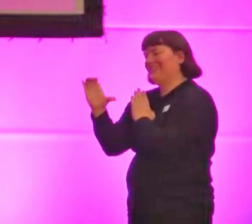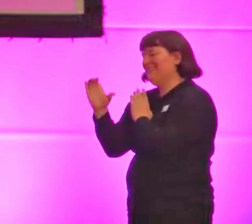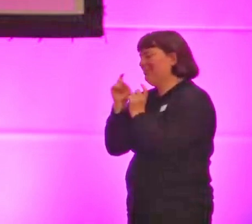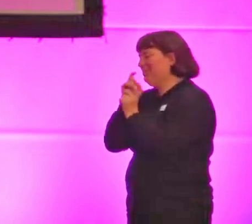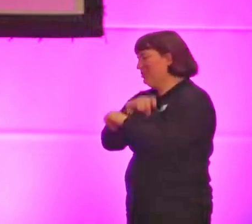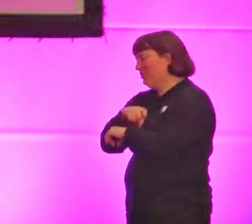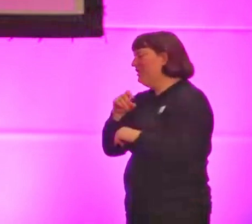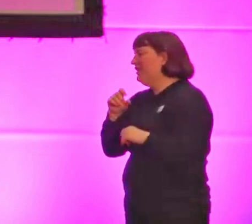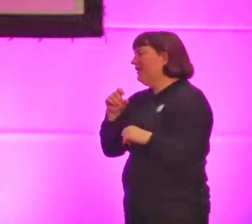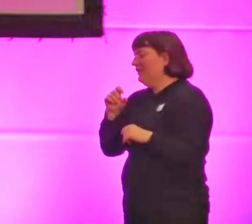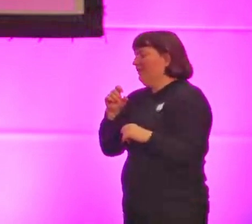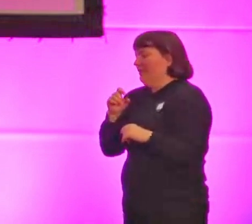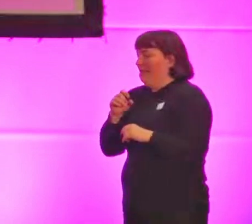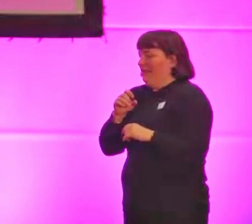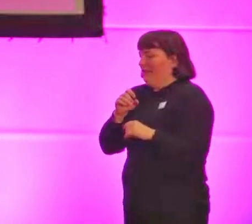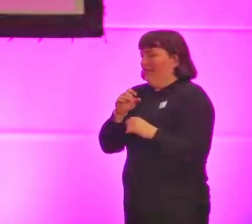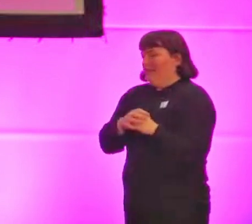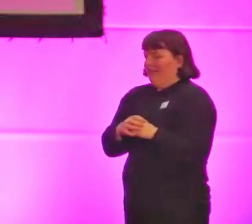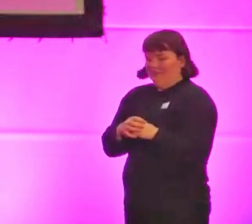en var som det heter i rättegångsbalken.